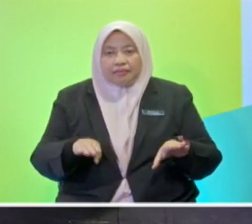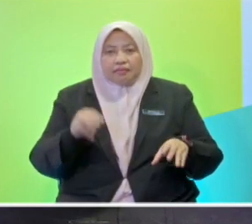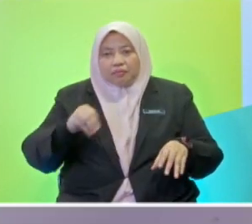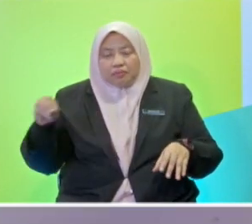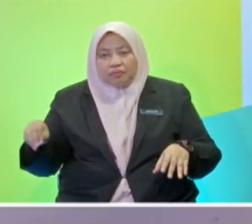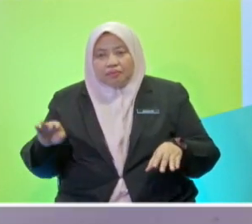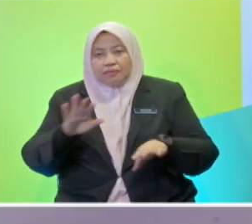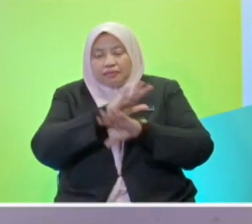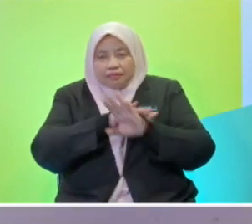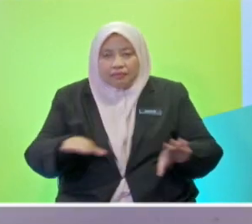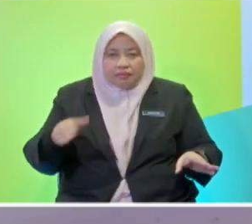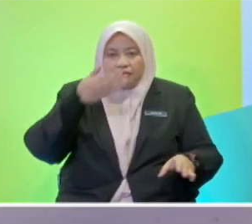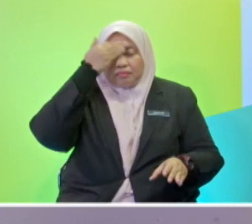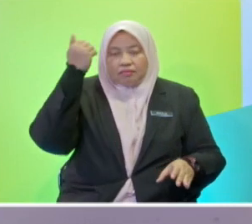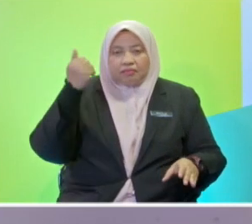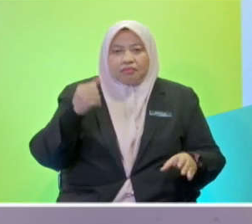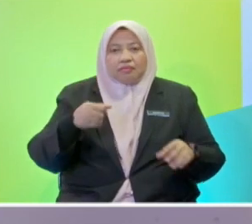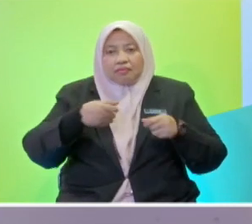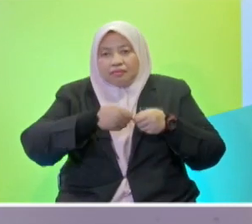jangan lupa